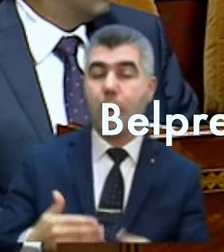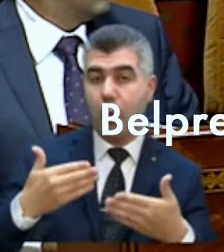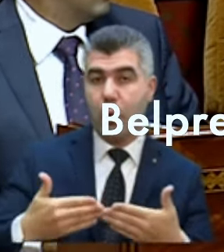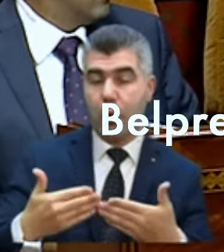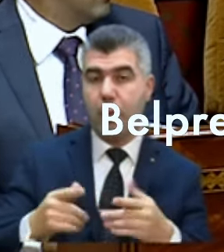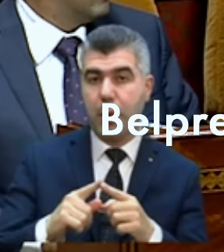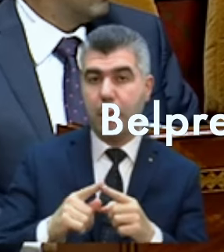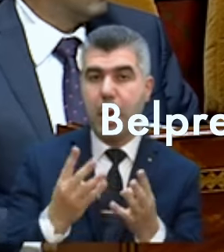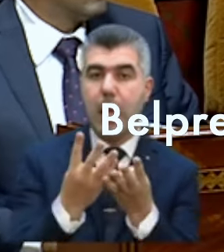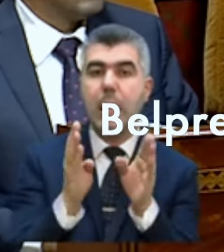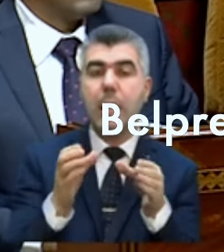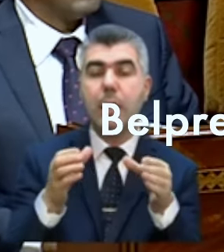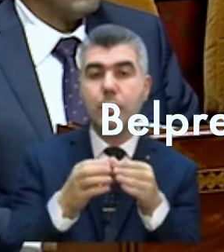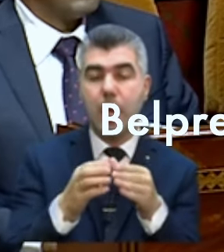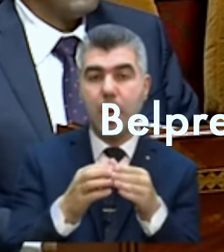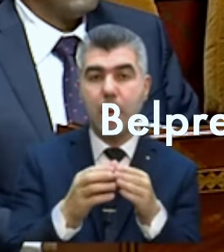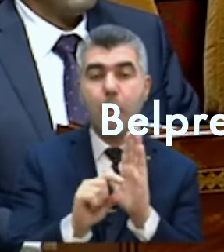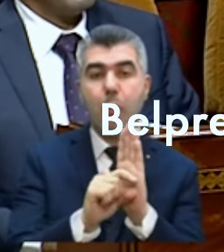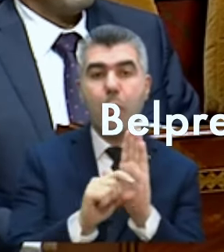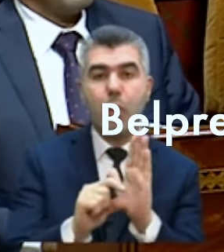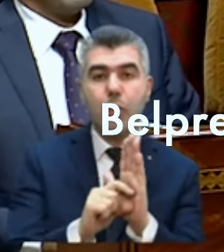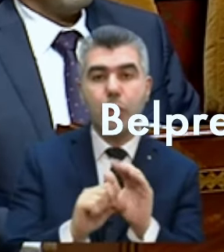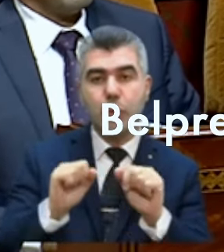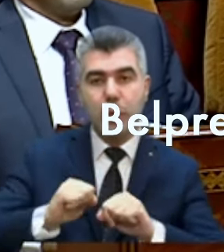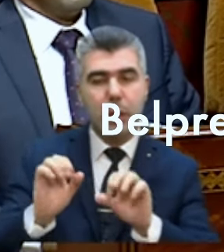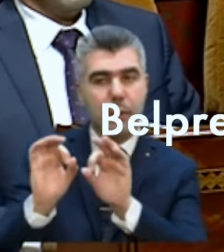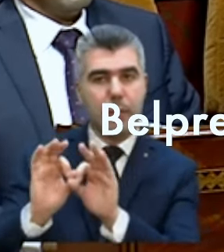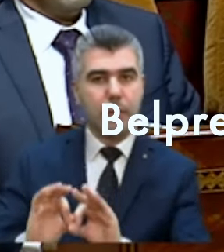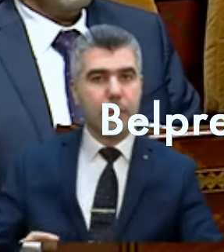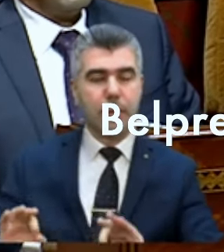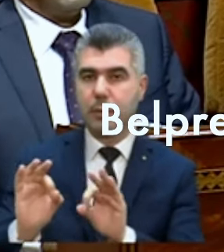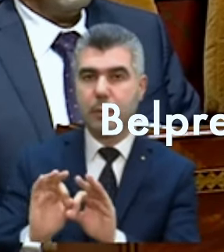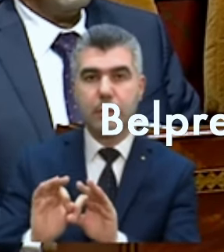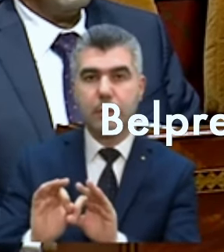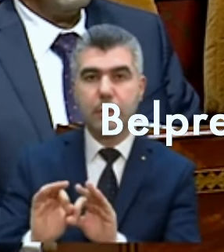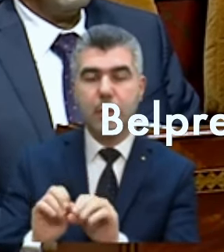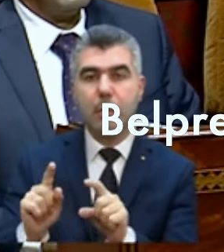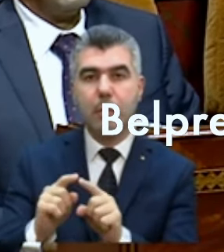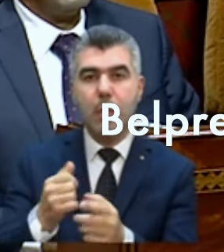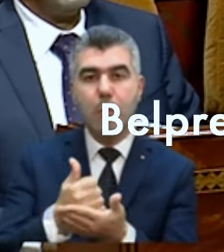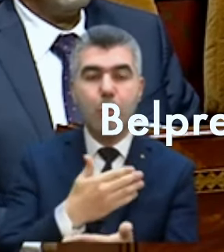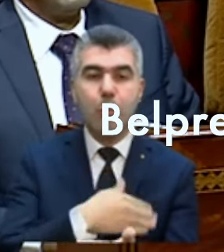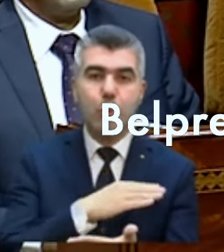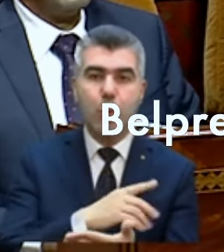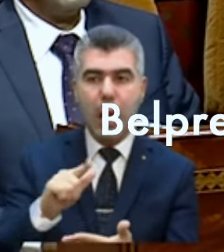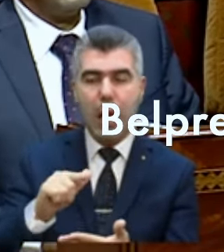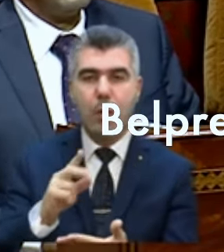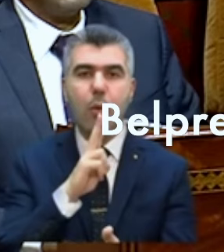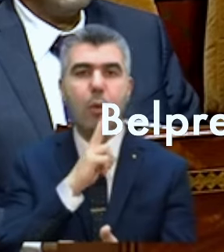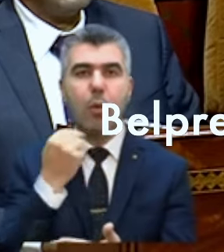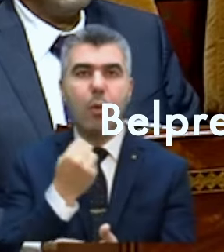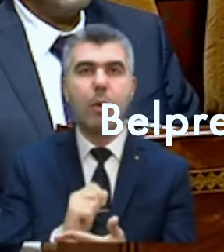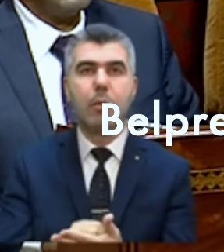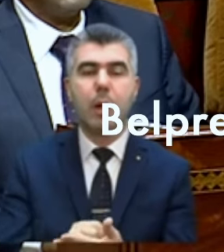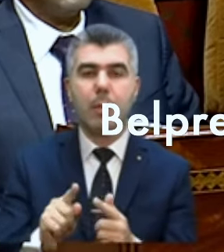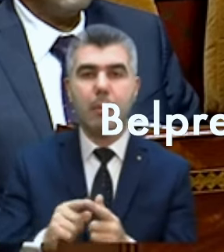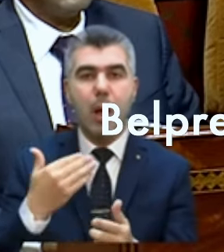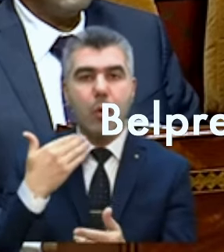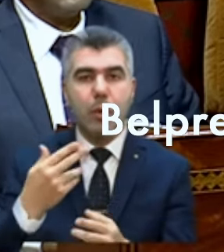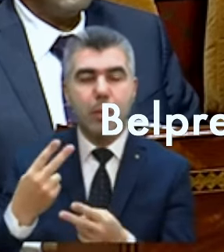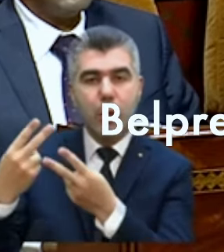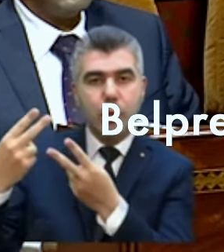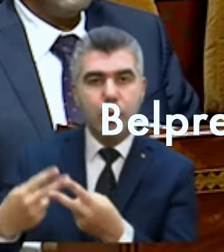اللجان مواضيع لا تتم الاستجابة لها. هناك من المسؤولين في الحكومة من يقول حشومة أنكم